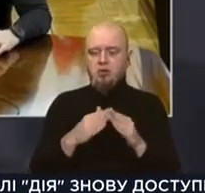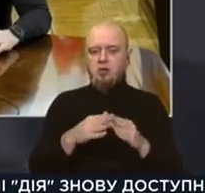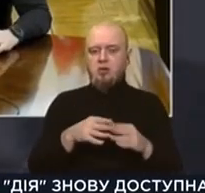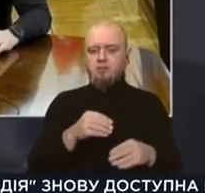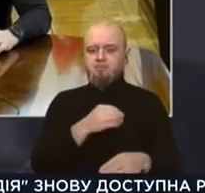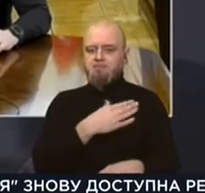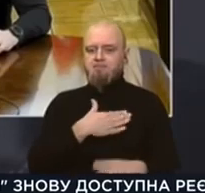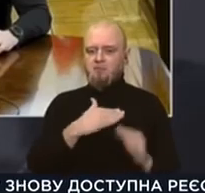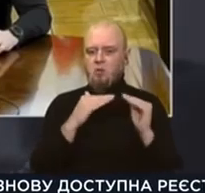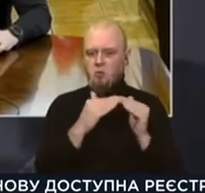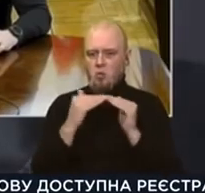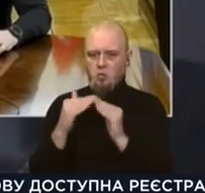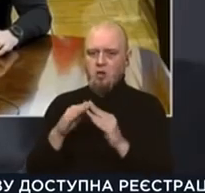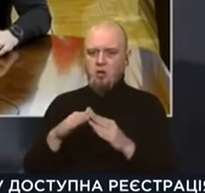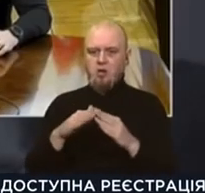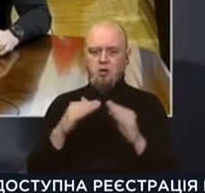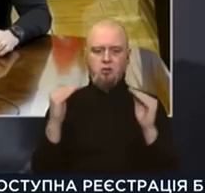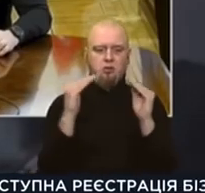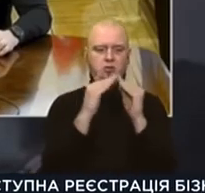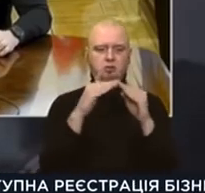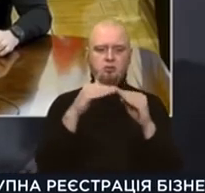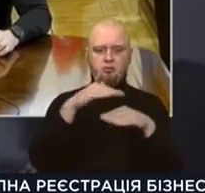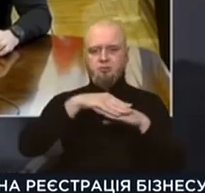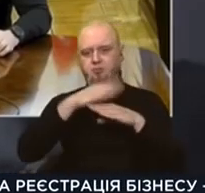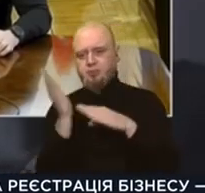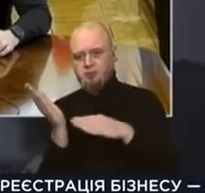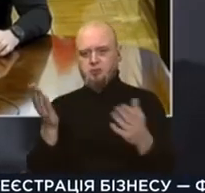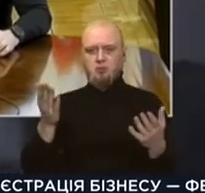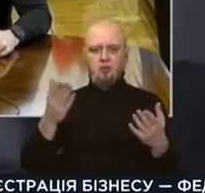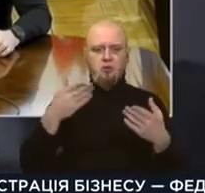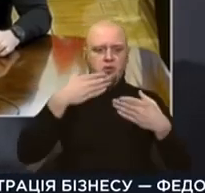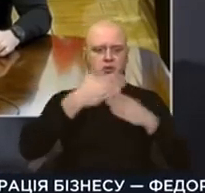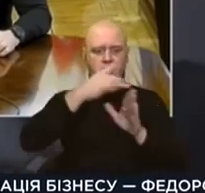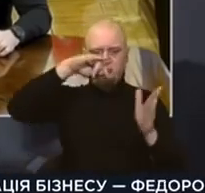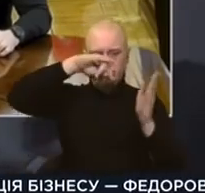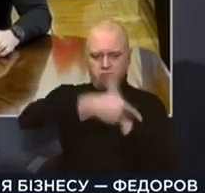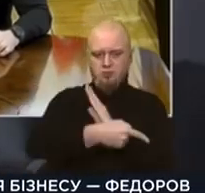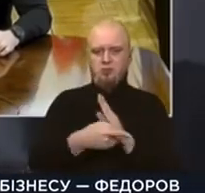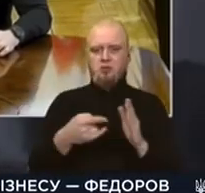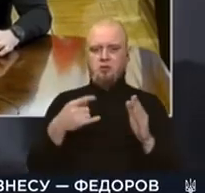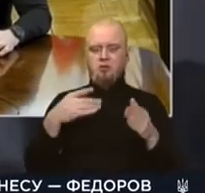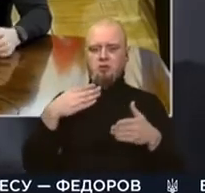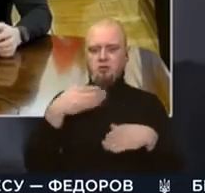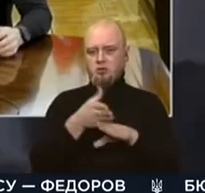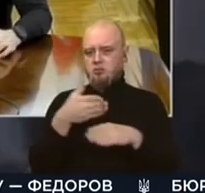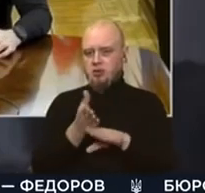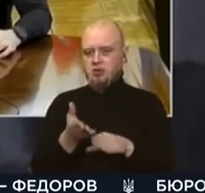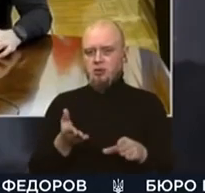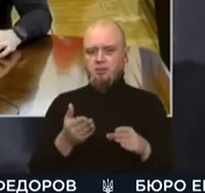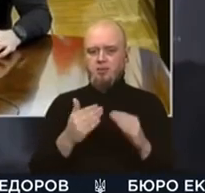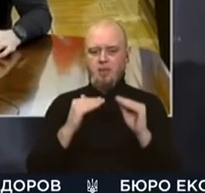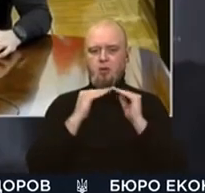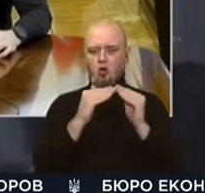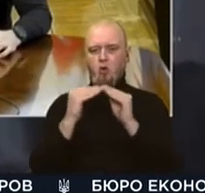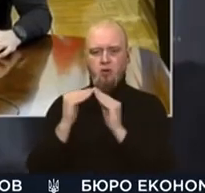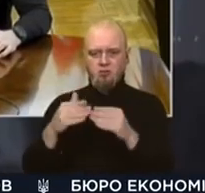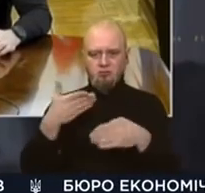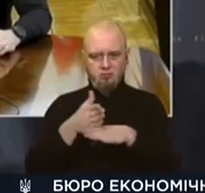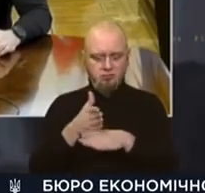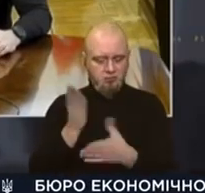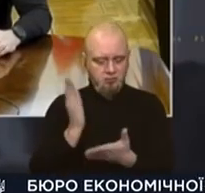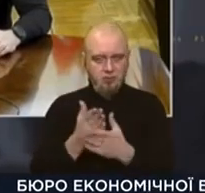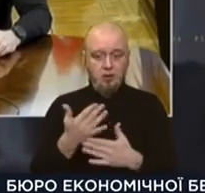дома, знесли криші, постраждали криші від осколків, розбита черепиця, розбита кровля.